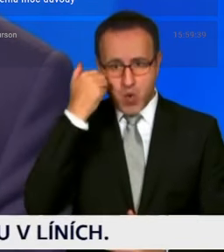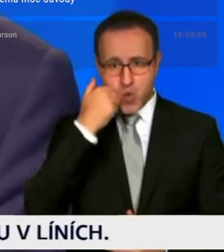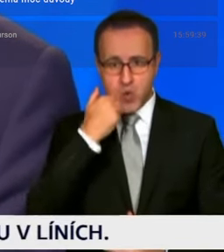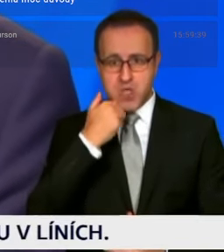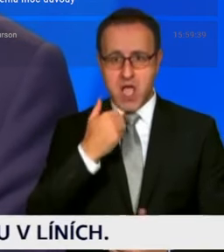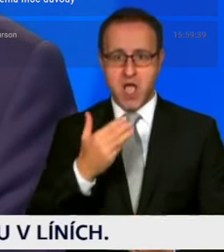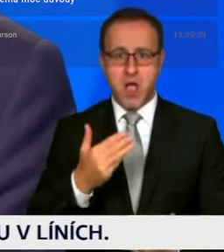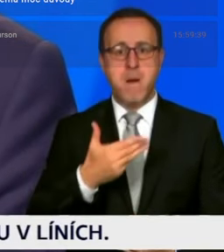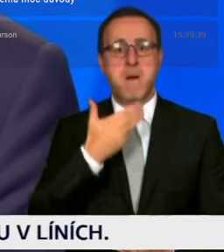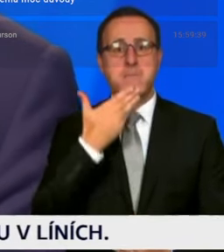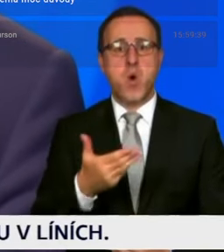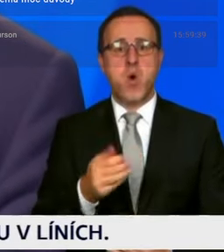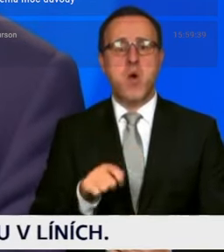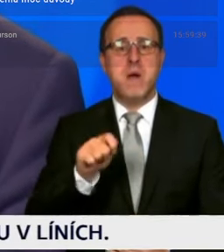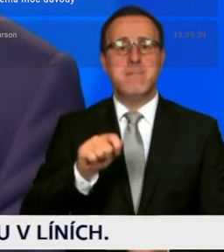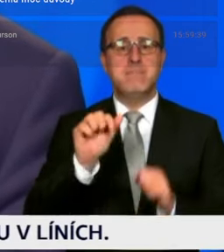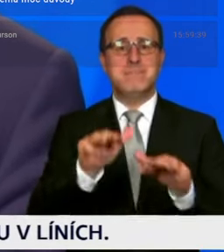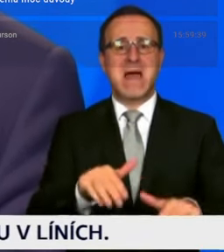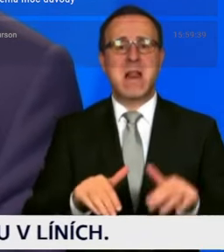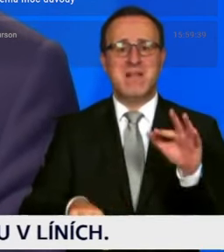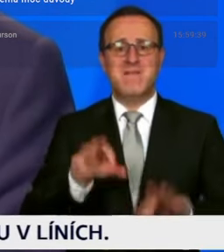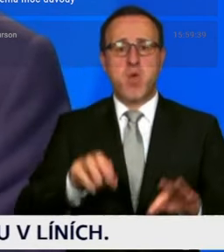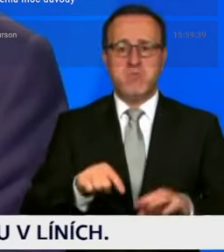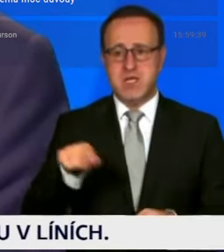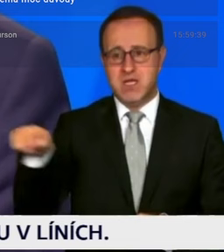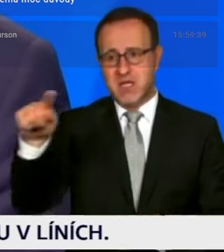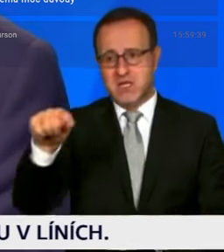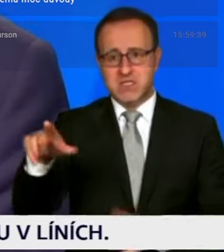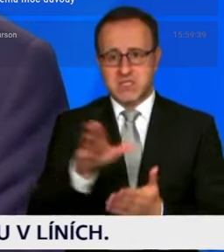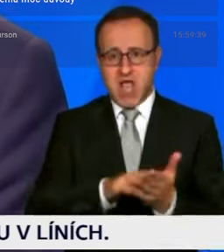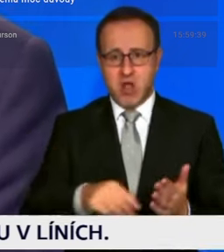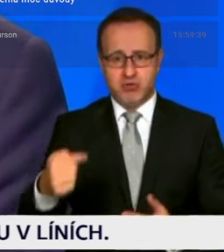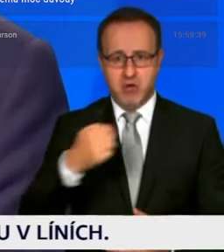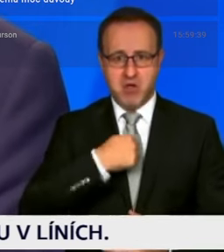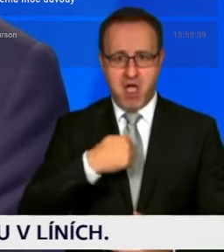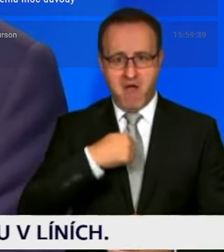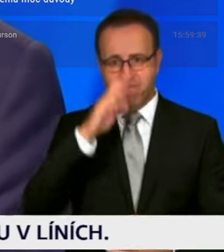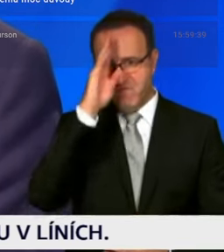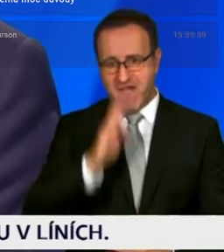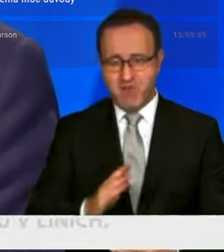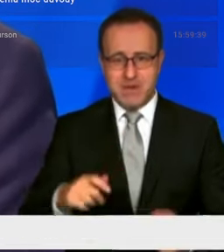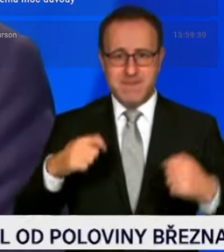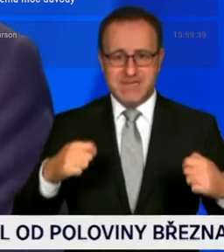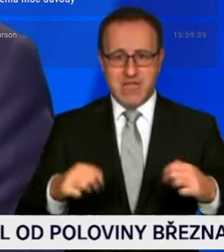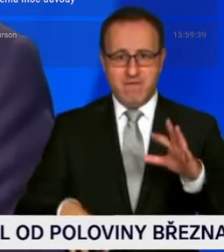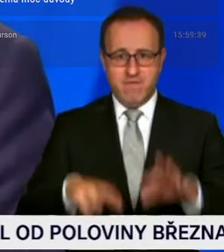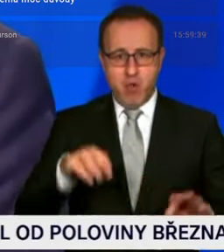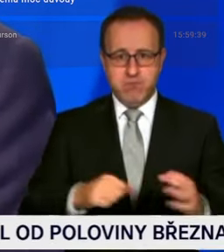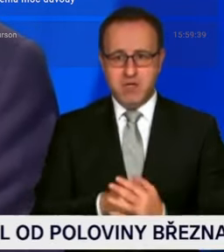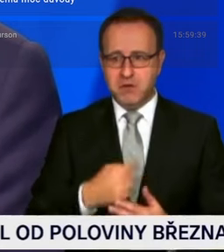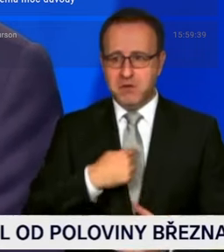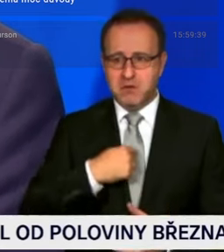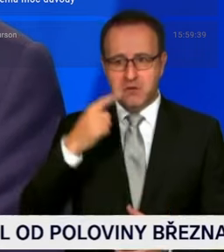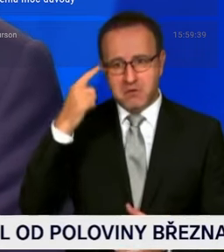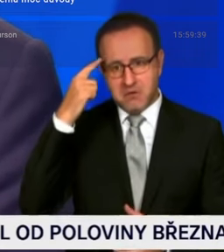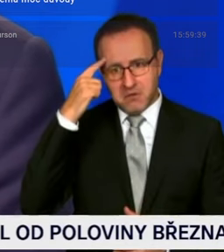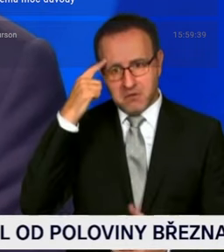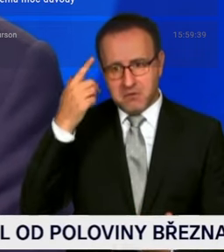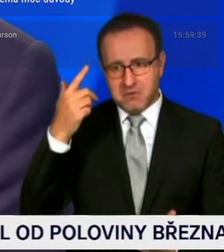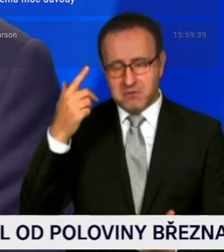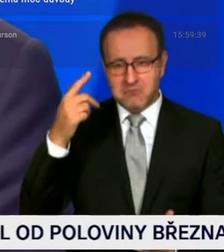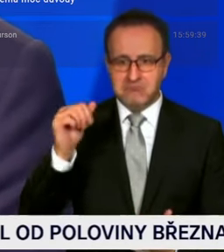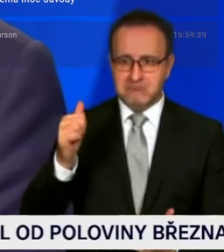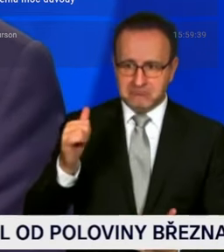po parlamentných voľbách začali favorizovať v prezidentských voľbách tak to bolo moje jediné rozhodnutie Prečo som povedal Áno